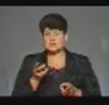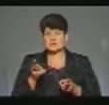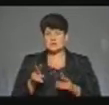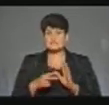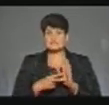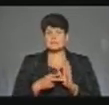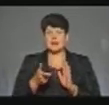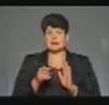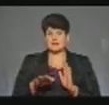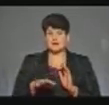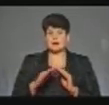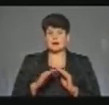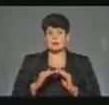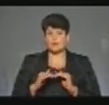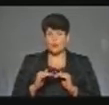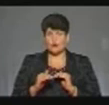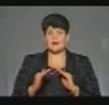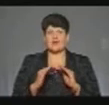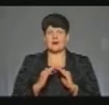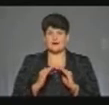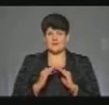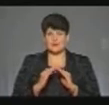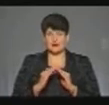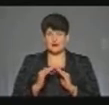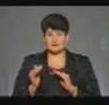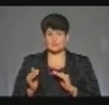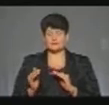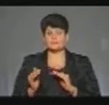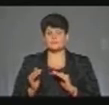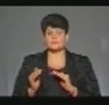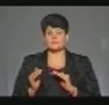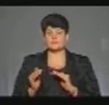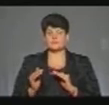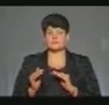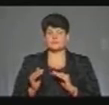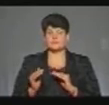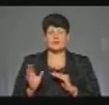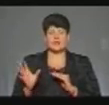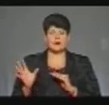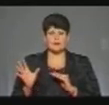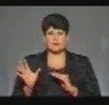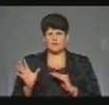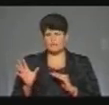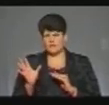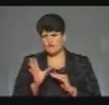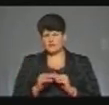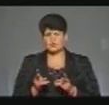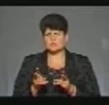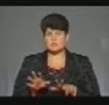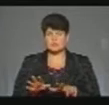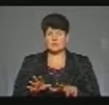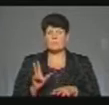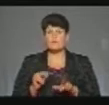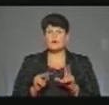поля, хату дубову під бляхою, ще австрійською. Ну, ось масово, всі повний комплекс господарських будівель. Так пощастило,